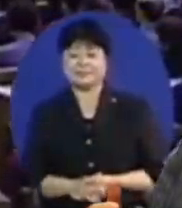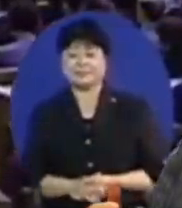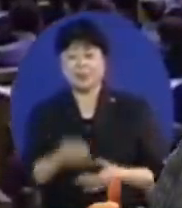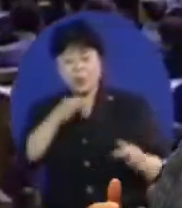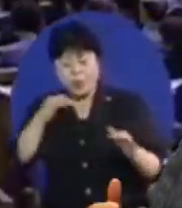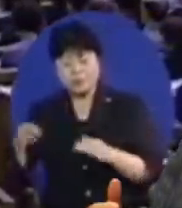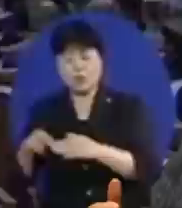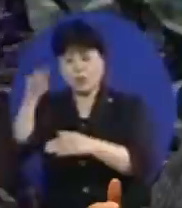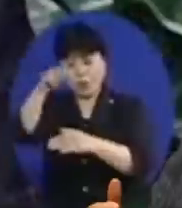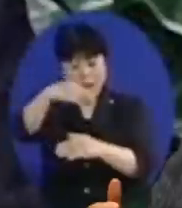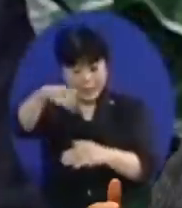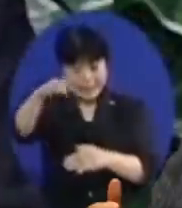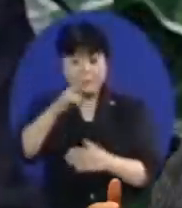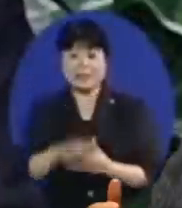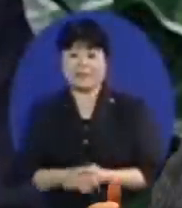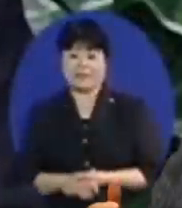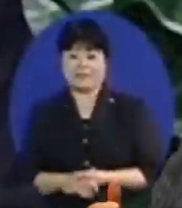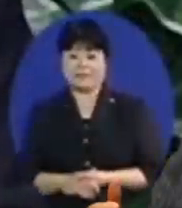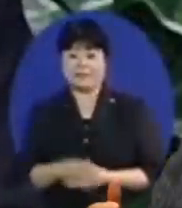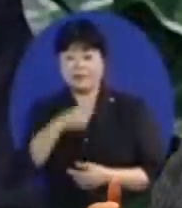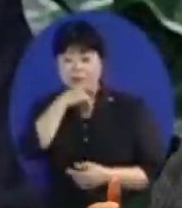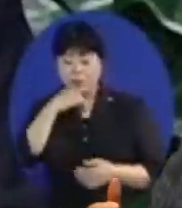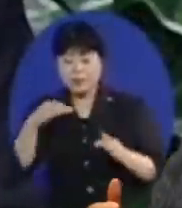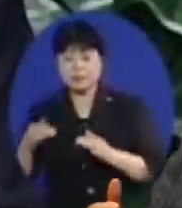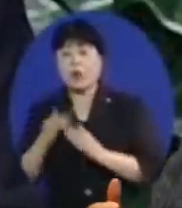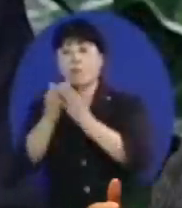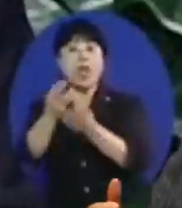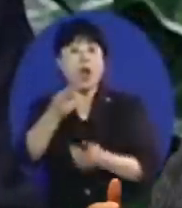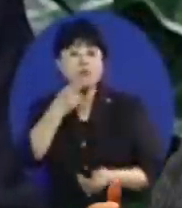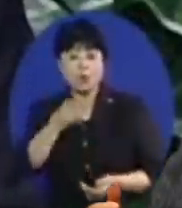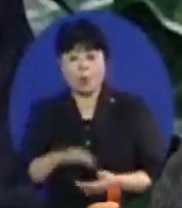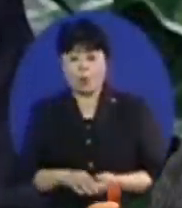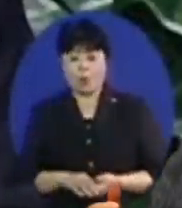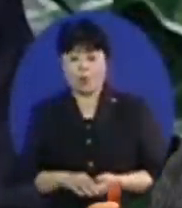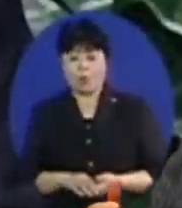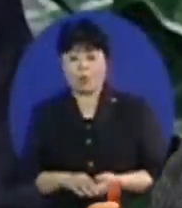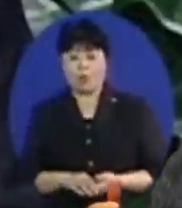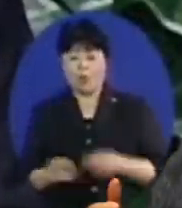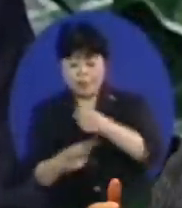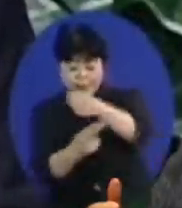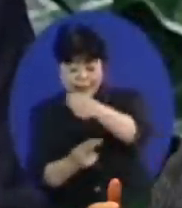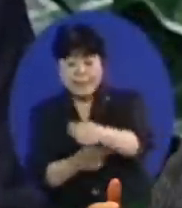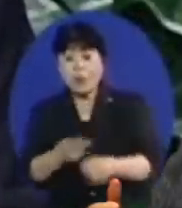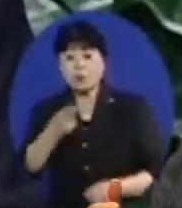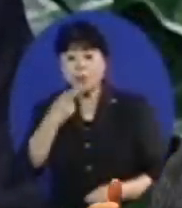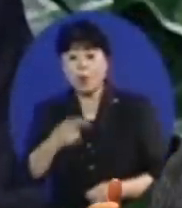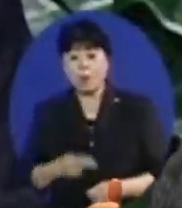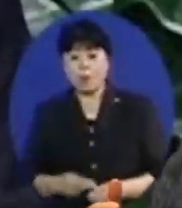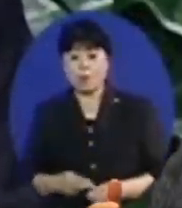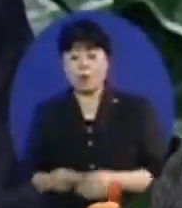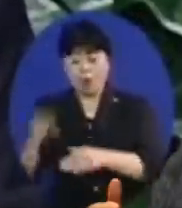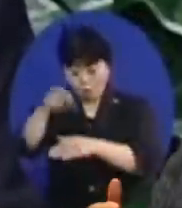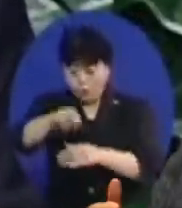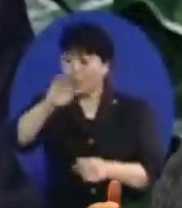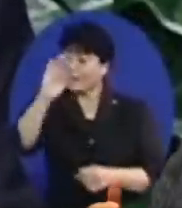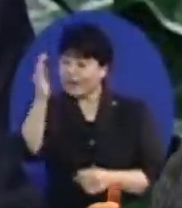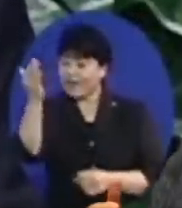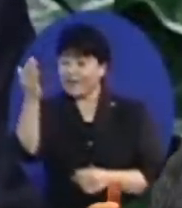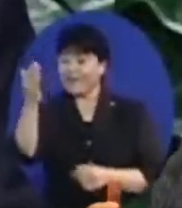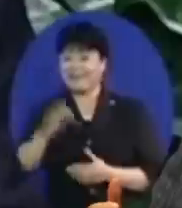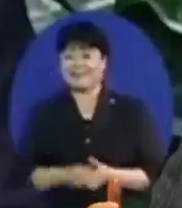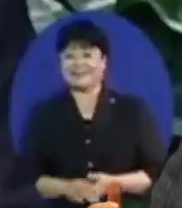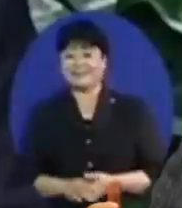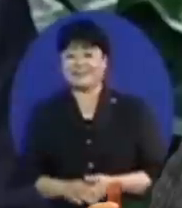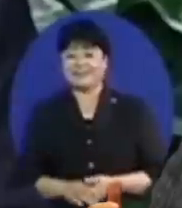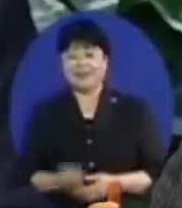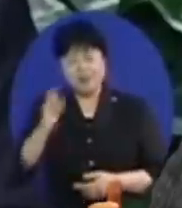홍해수를 건너가겠다고 했으면 배도 없고 다리가 없어도 건너갑니다.